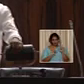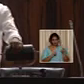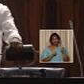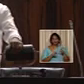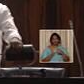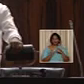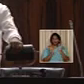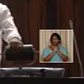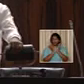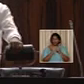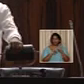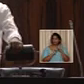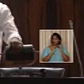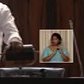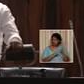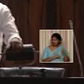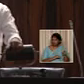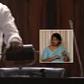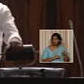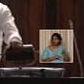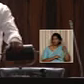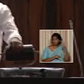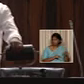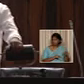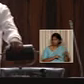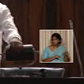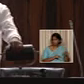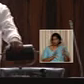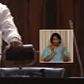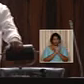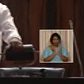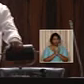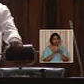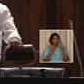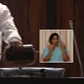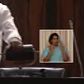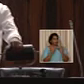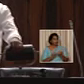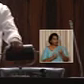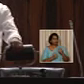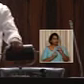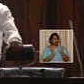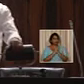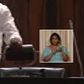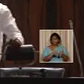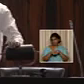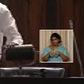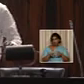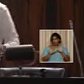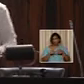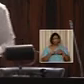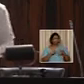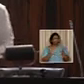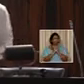वन संरक्षण डिपार्टमेंट मे वनांतर निदास्कर वनवगावकट नमू अद विनकोट